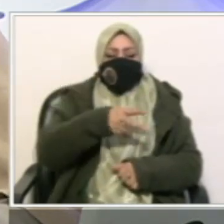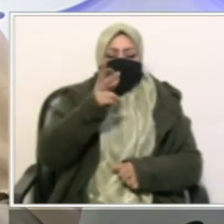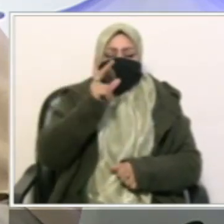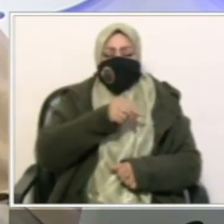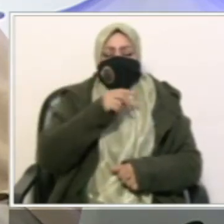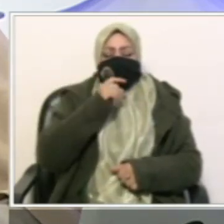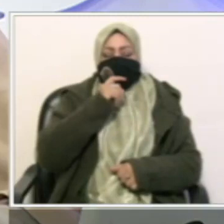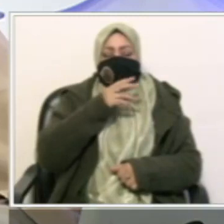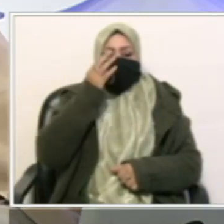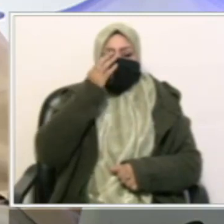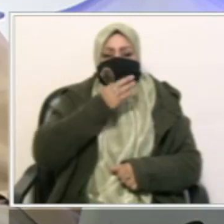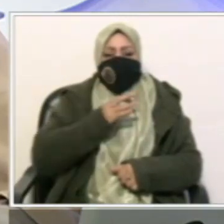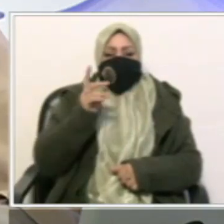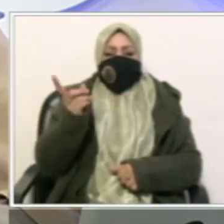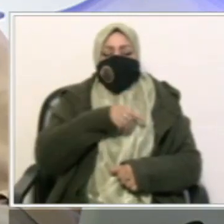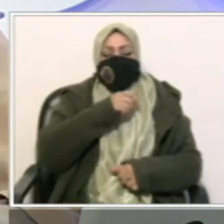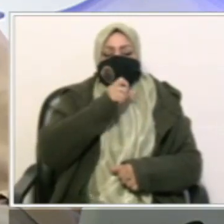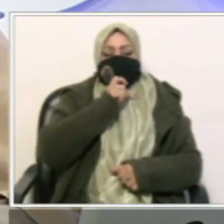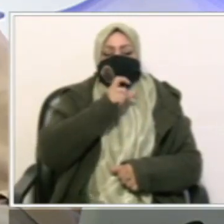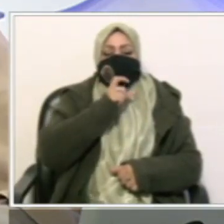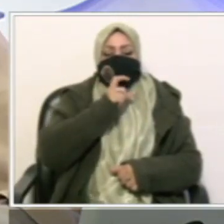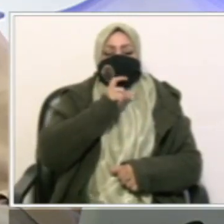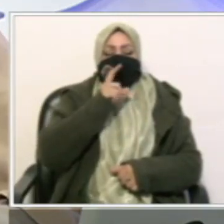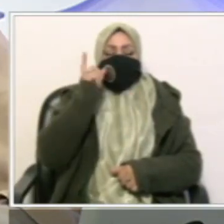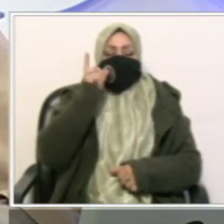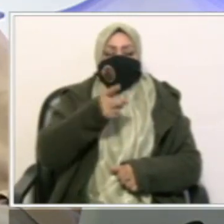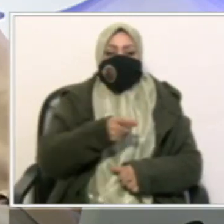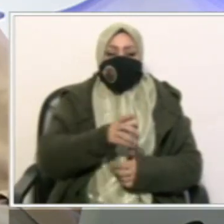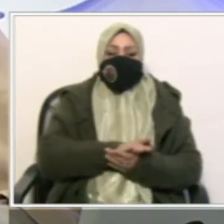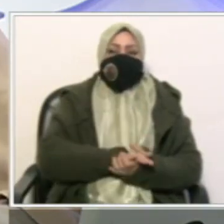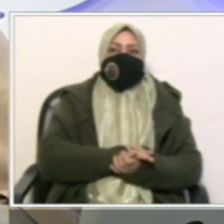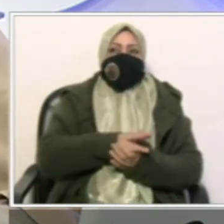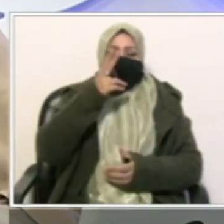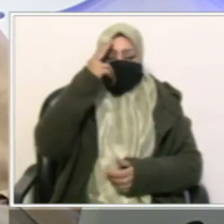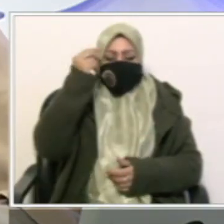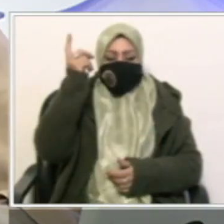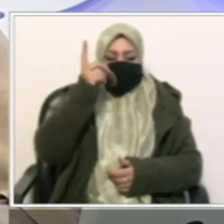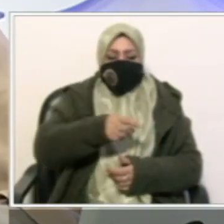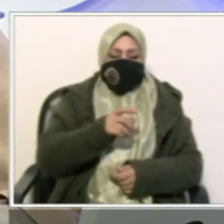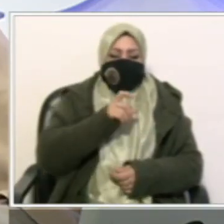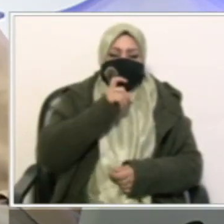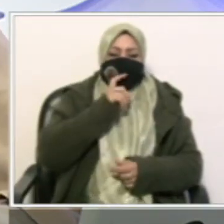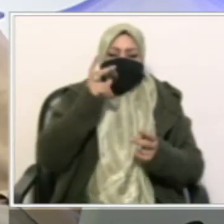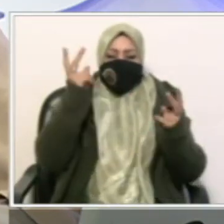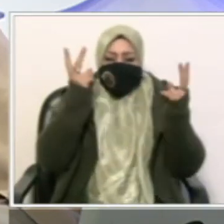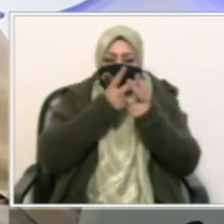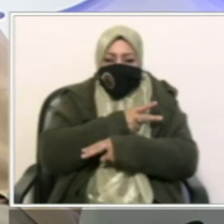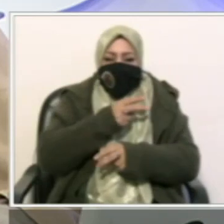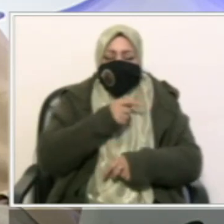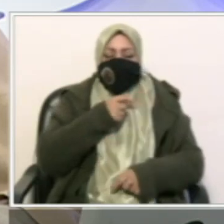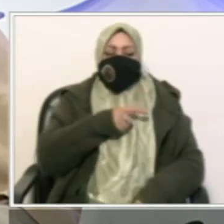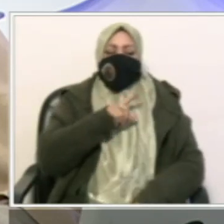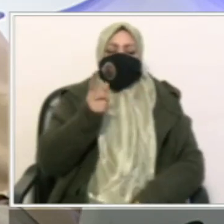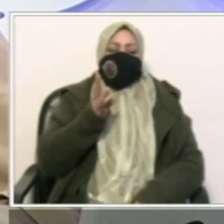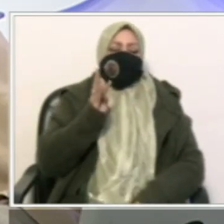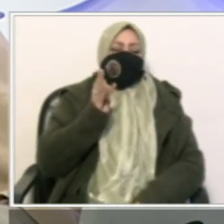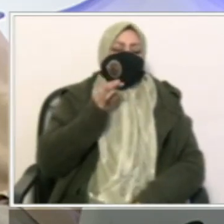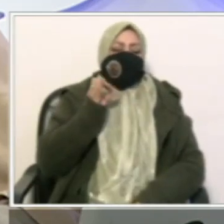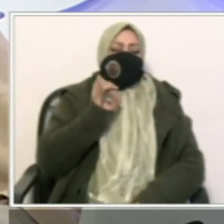أمره عظيم، قال من أفسد امرأة على زوجها كدت أنا ألعنه لعنة تدخل معه في قبره.